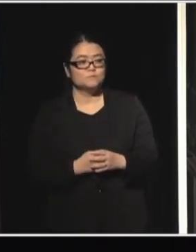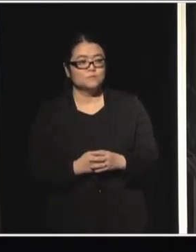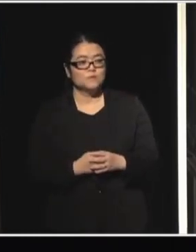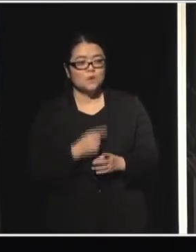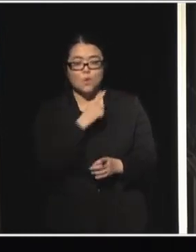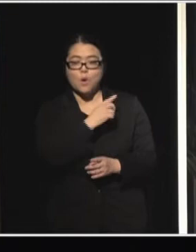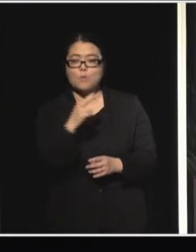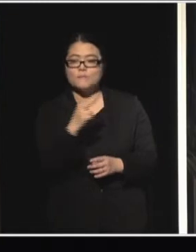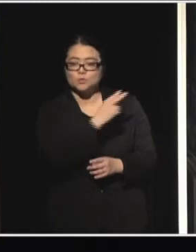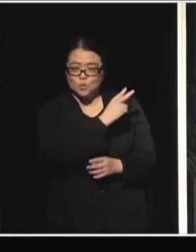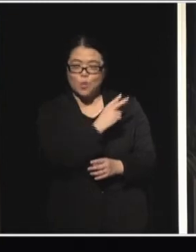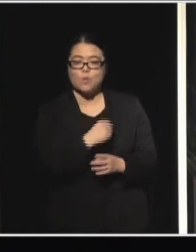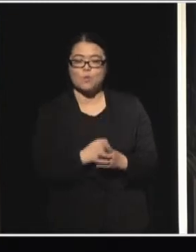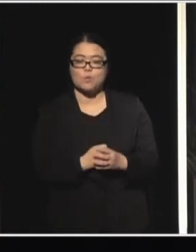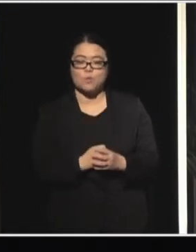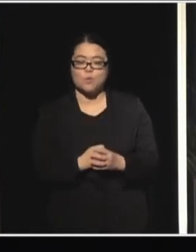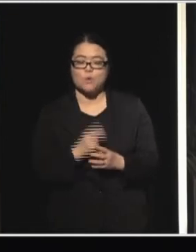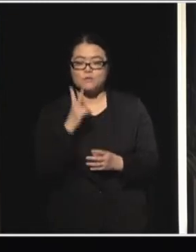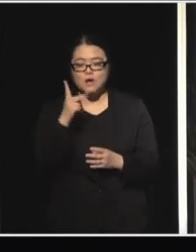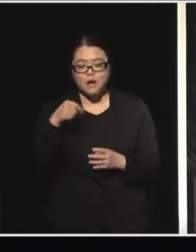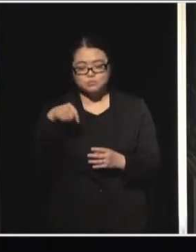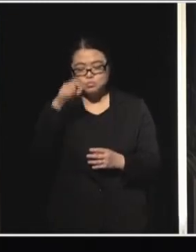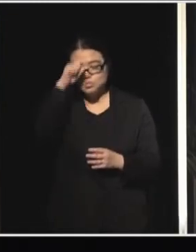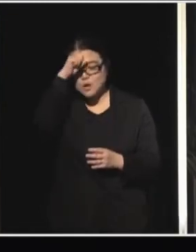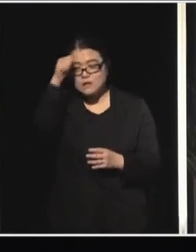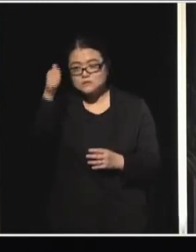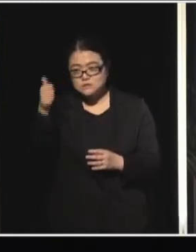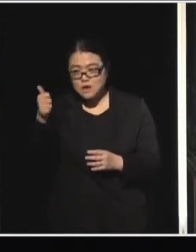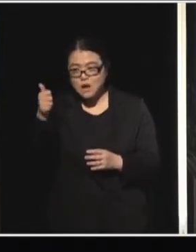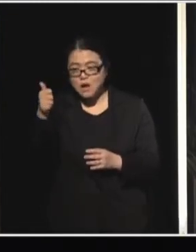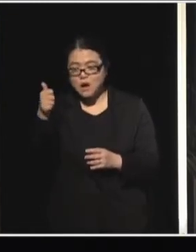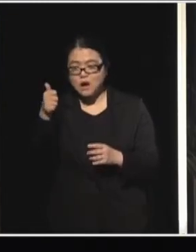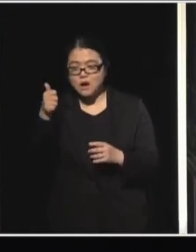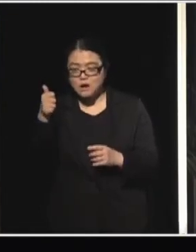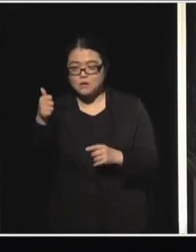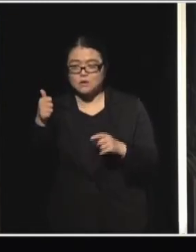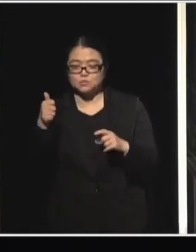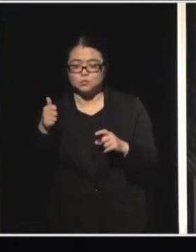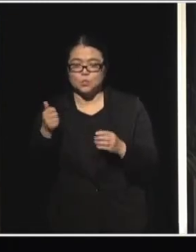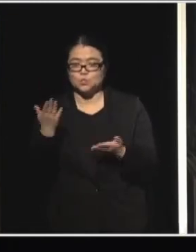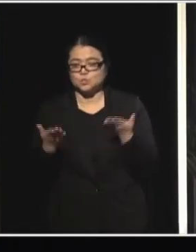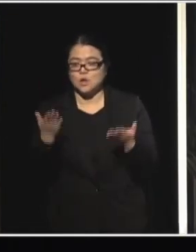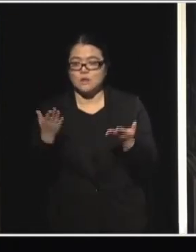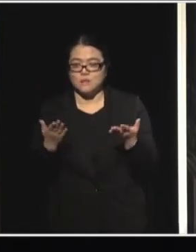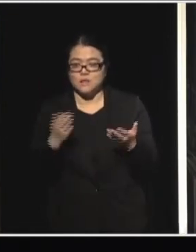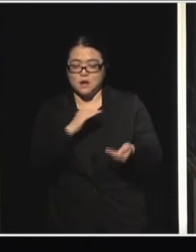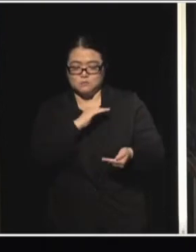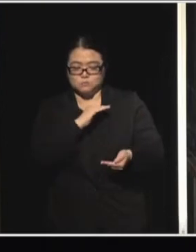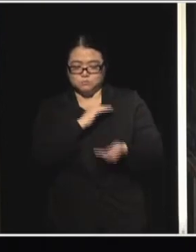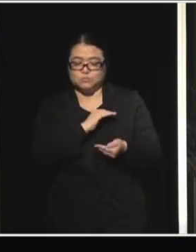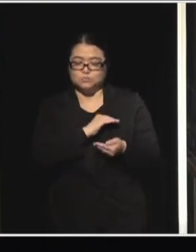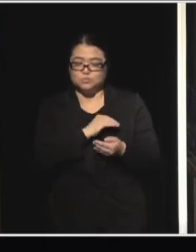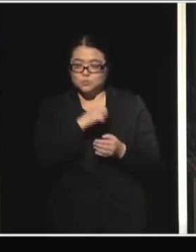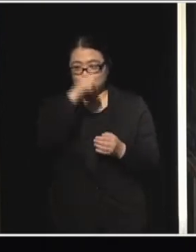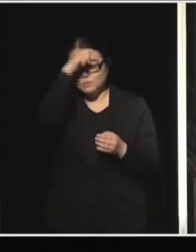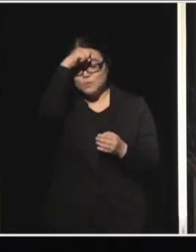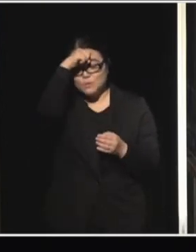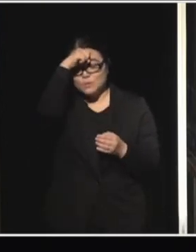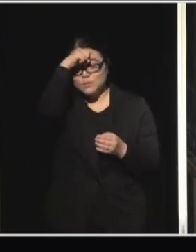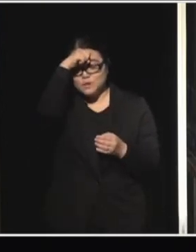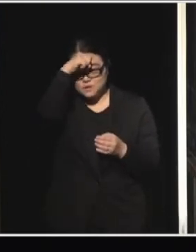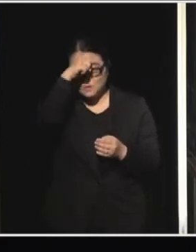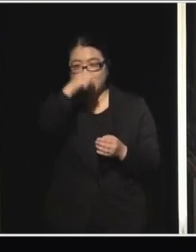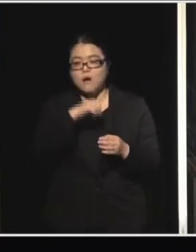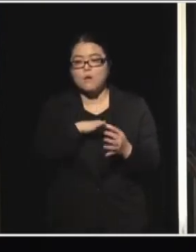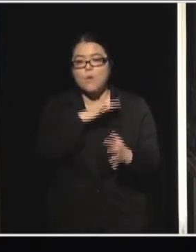aがんの患者作業でももっとリスクが高いでは心不全の過程であったりご高齢の方